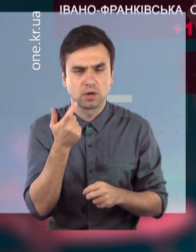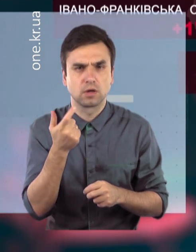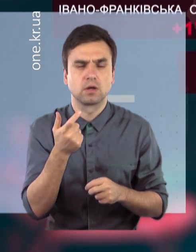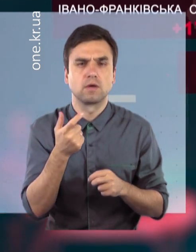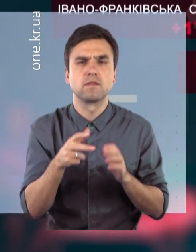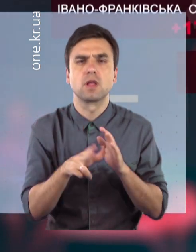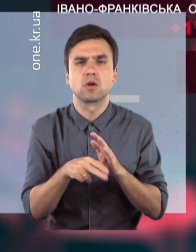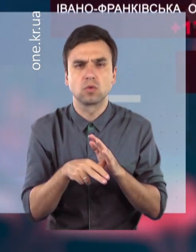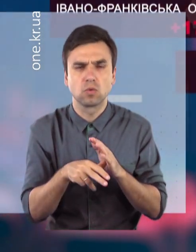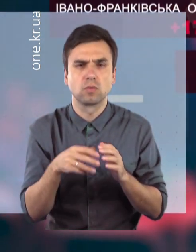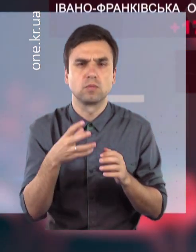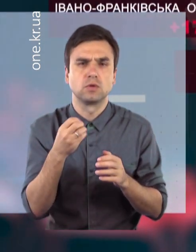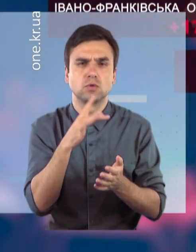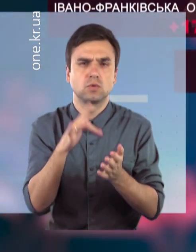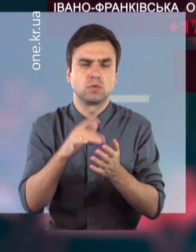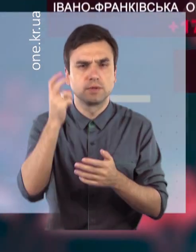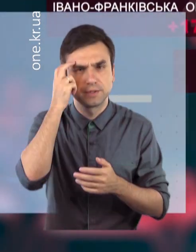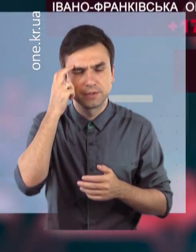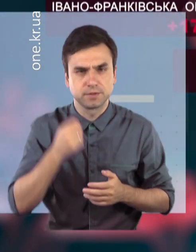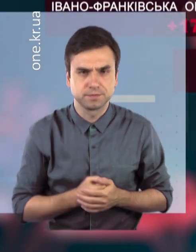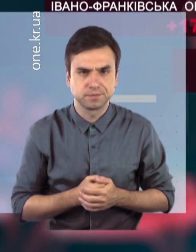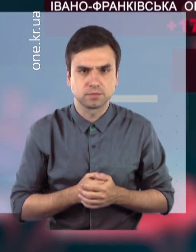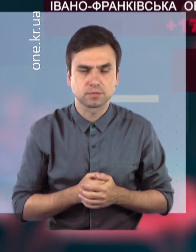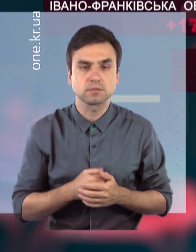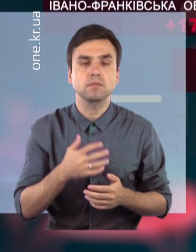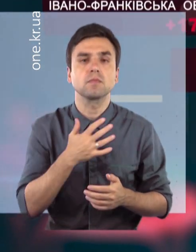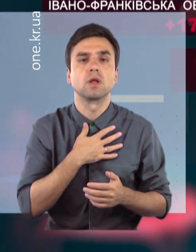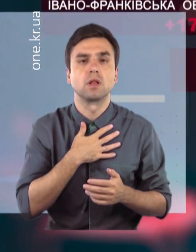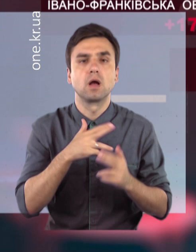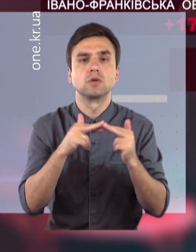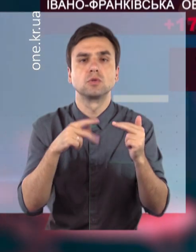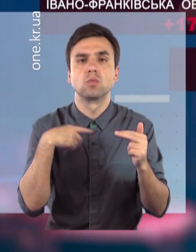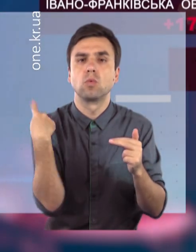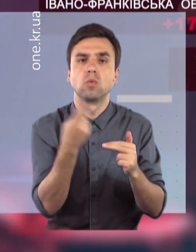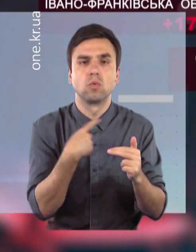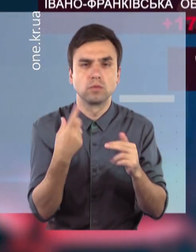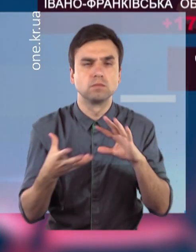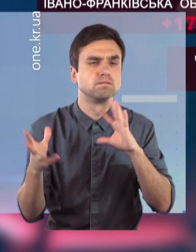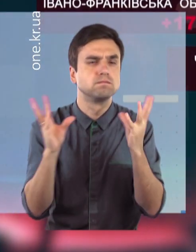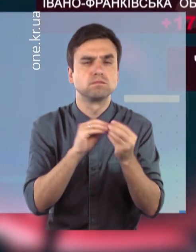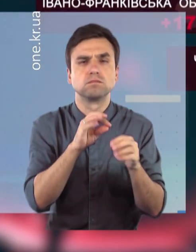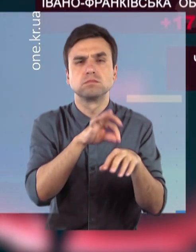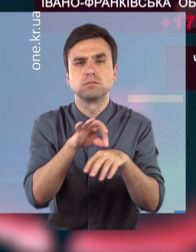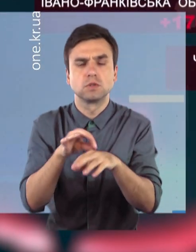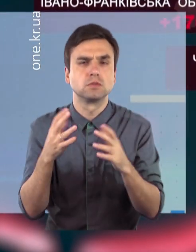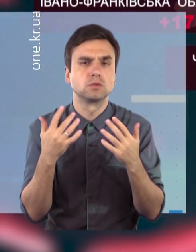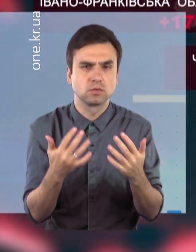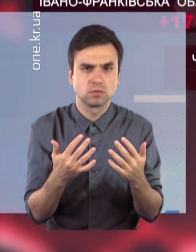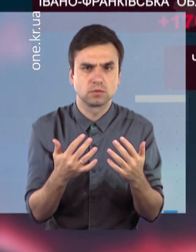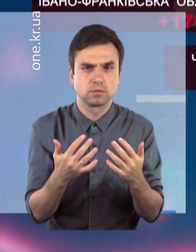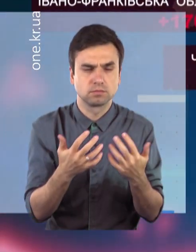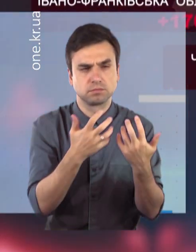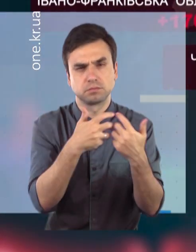та Тернопільській, а також у Києві. Що стосується Дніпропетровщини, то в нашому регіоні наразі кількість інфікованих на